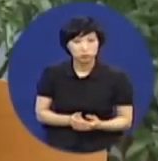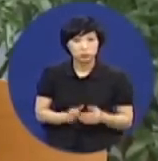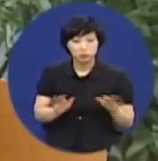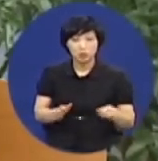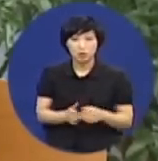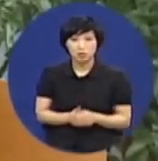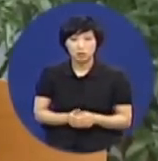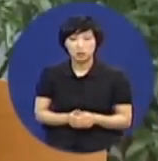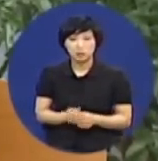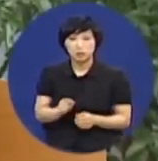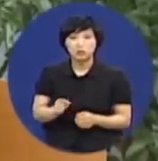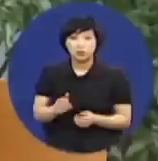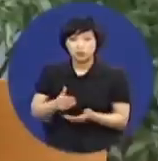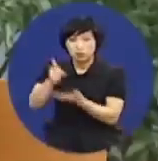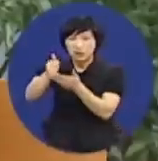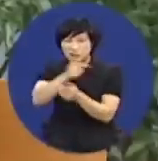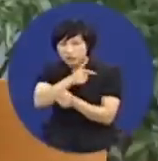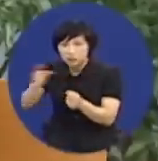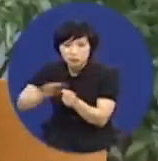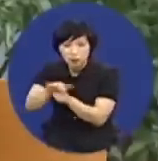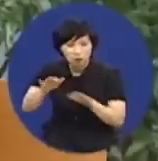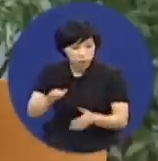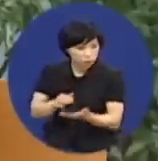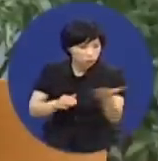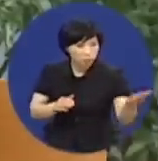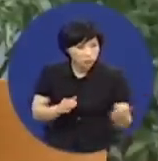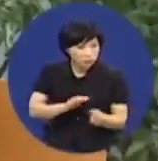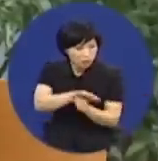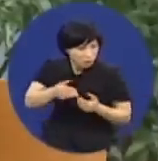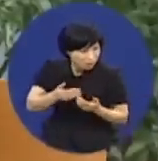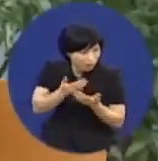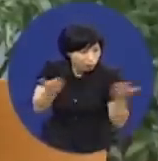あなたに無限の愛を注ごうとしても、